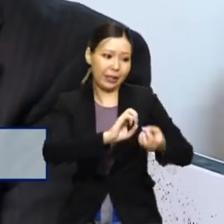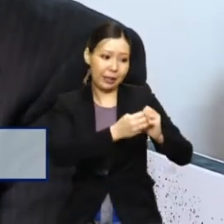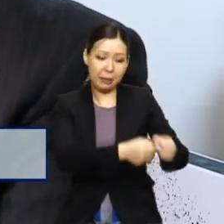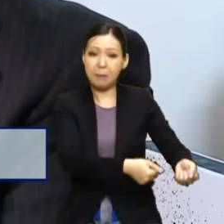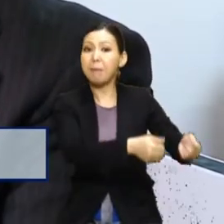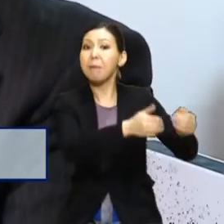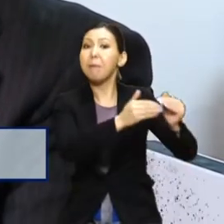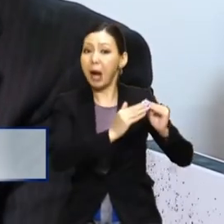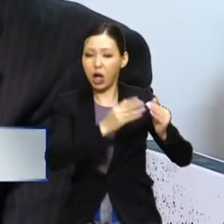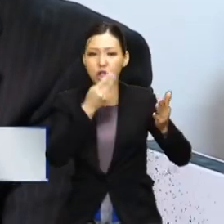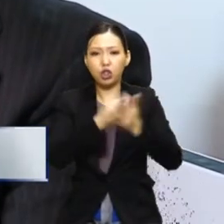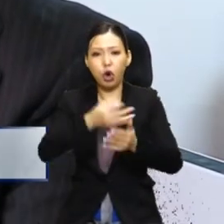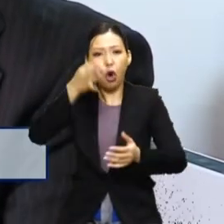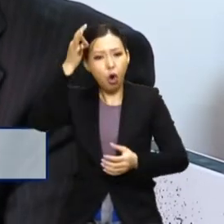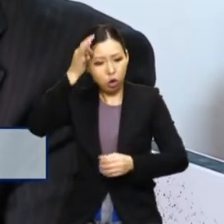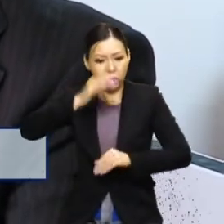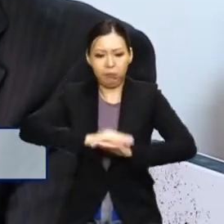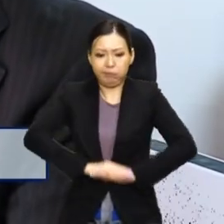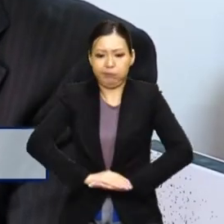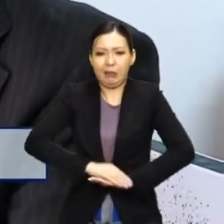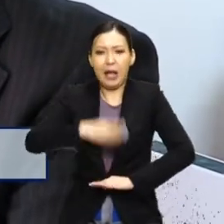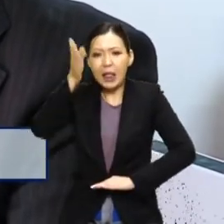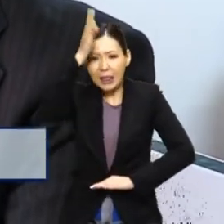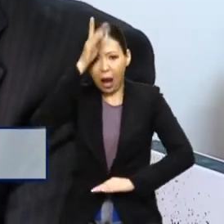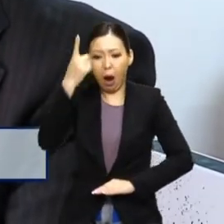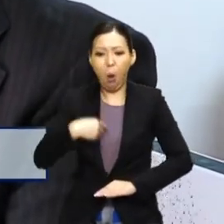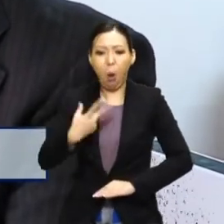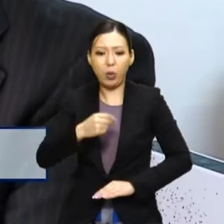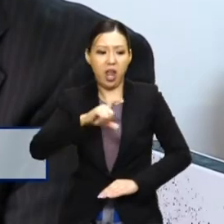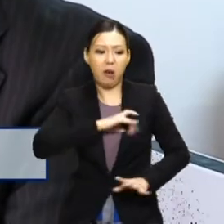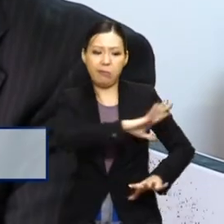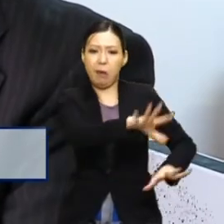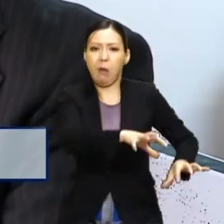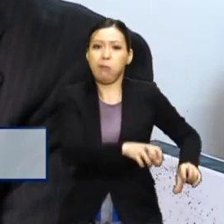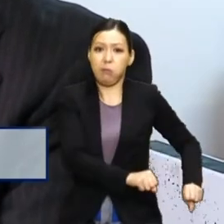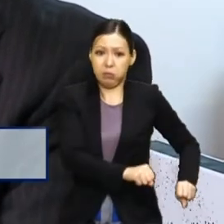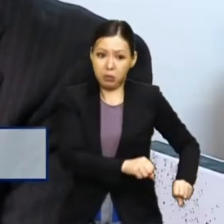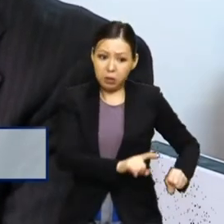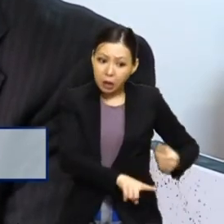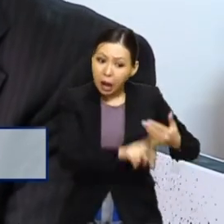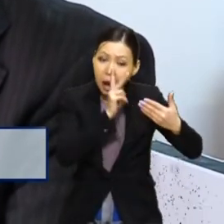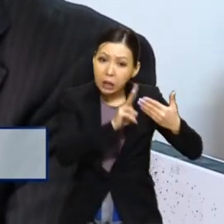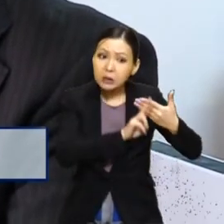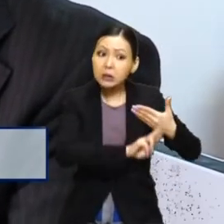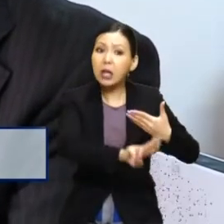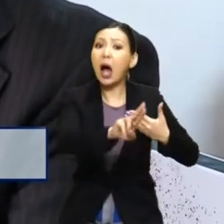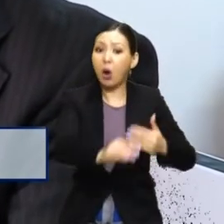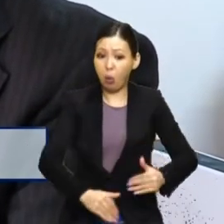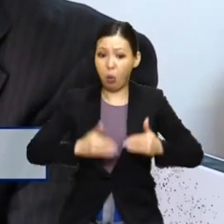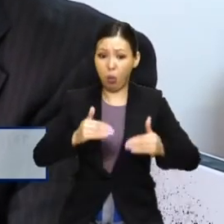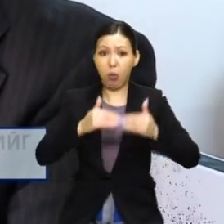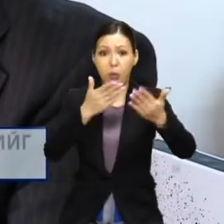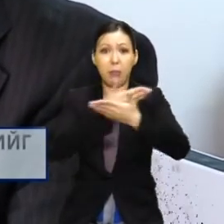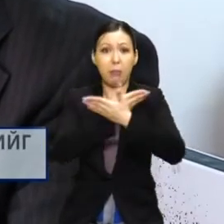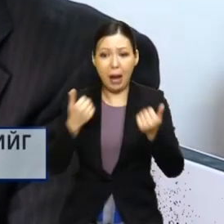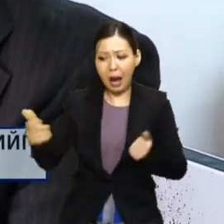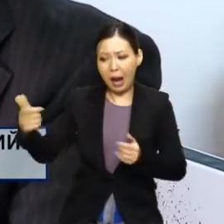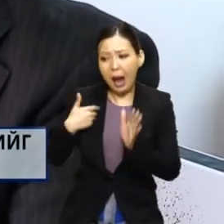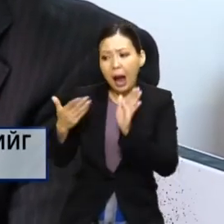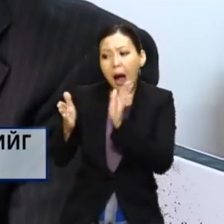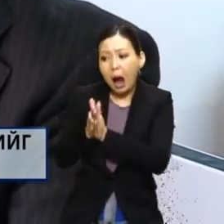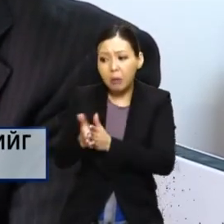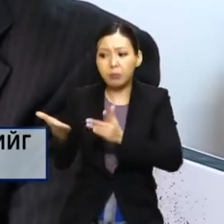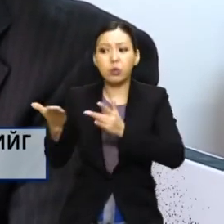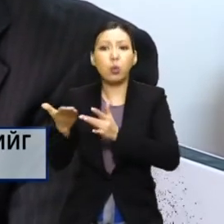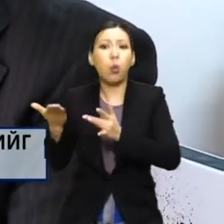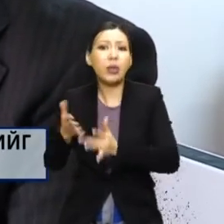одоо өндгөө дарж байгаа дахиад шиг ингээд эзэмшээд ингээд цаашгаа хөгжиж нөгөө хамтын дундын ашиглалттай болгох.